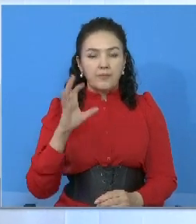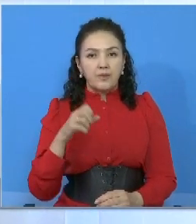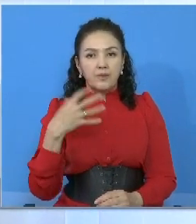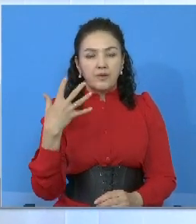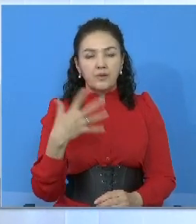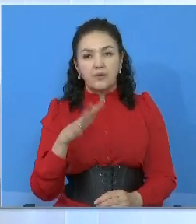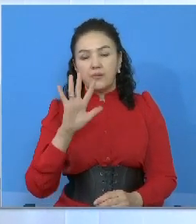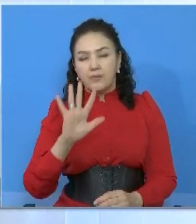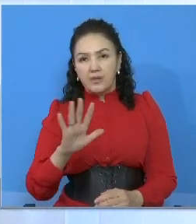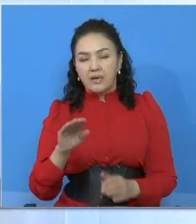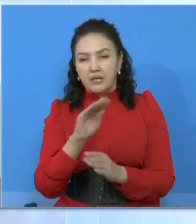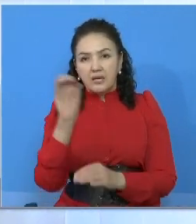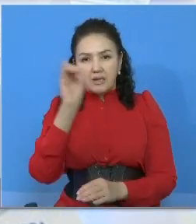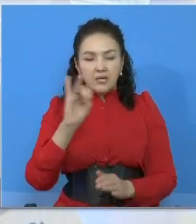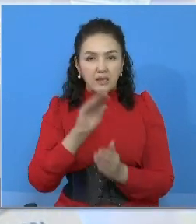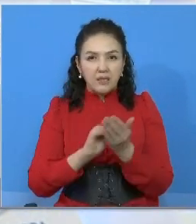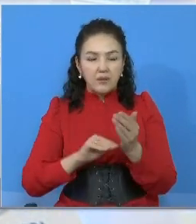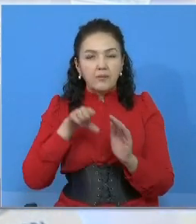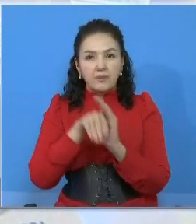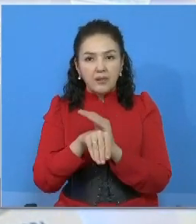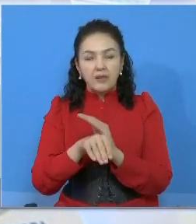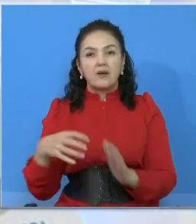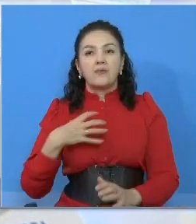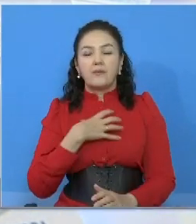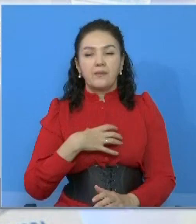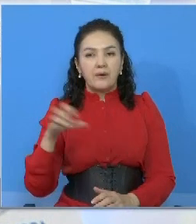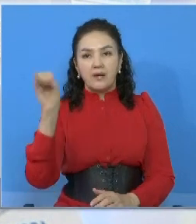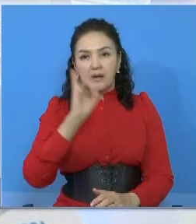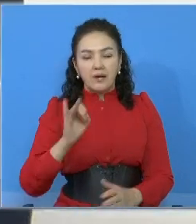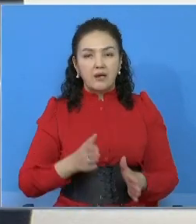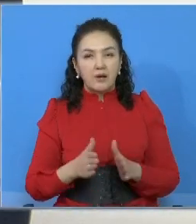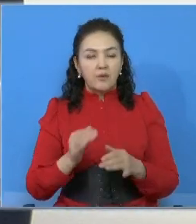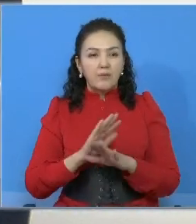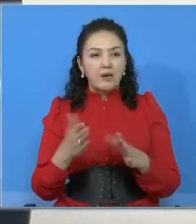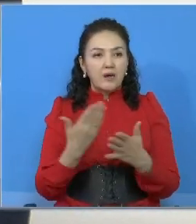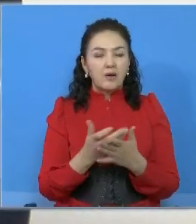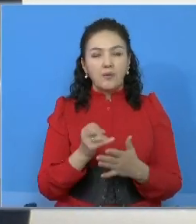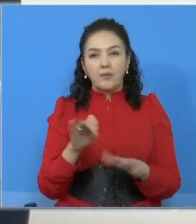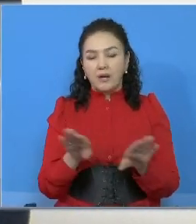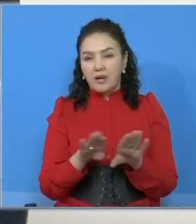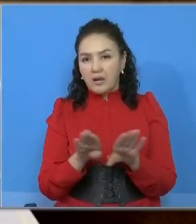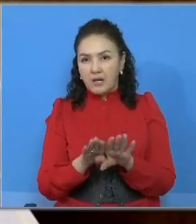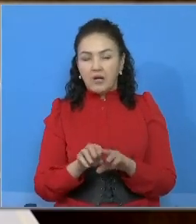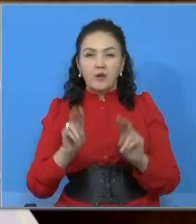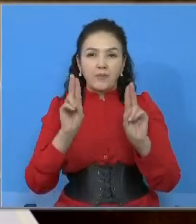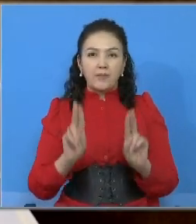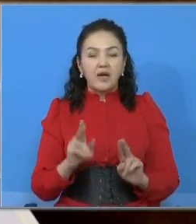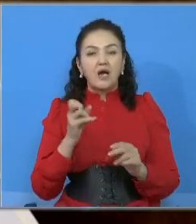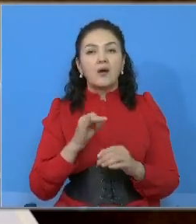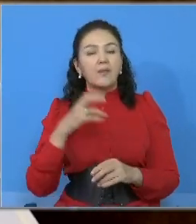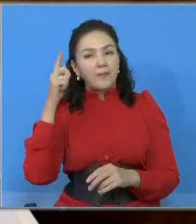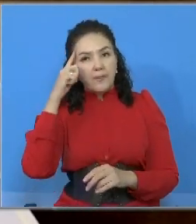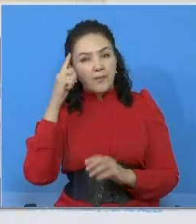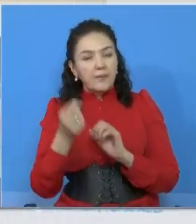555 тарихи тұлғалар тізіміне енгізіледі. Тарихи маңызы бар істе салғырттыққа жол бермеу керек. Сала мамандары осы тұста арнайы критерийлерді